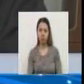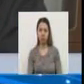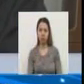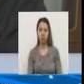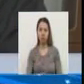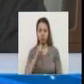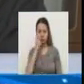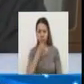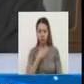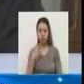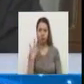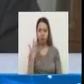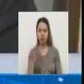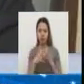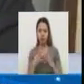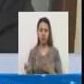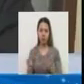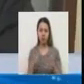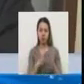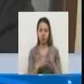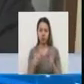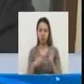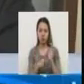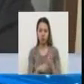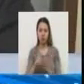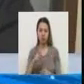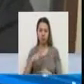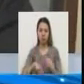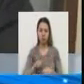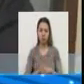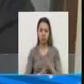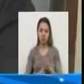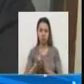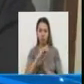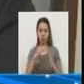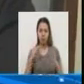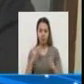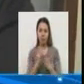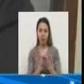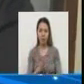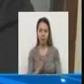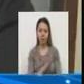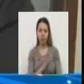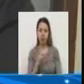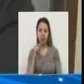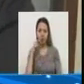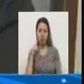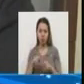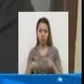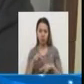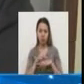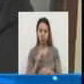938. Өткен жылы өңірдің 5 ауданынан келген 938 адам бизнес бастау пилоттық жобасы аясында қысқа мерзімді оқу курсынан